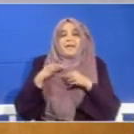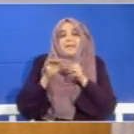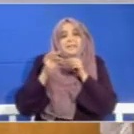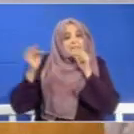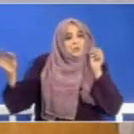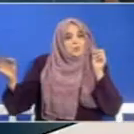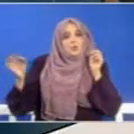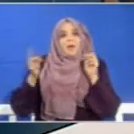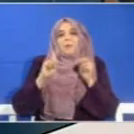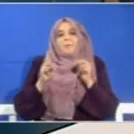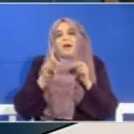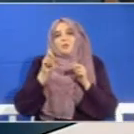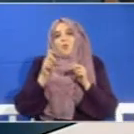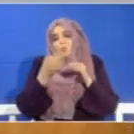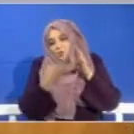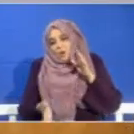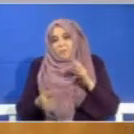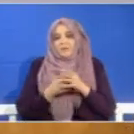لا تتسرب منه المياه.